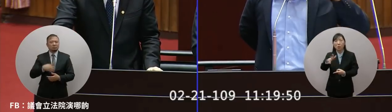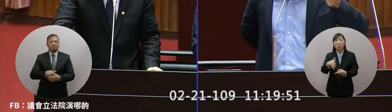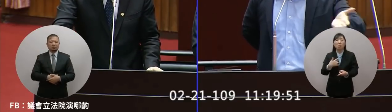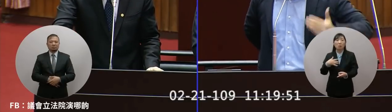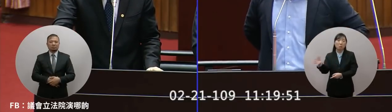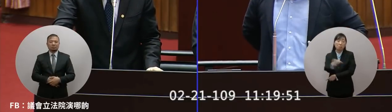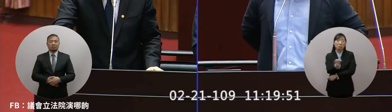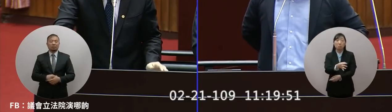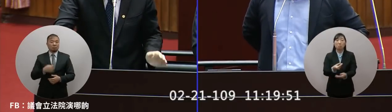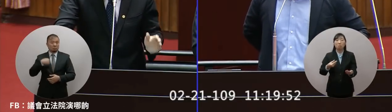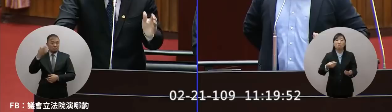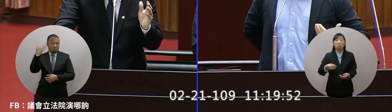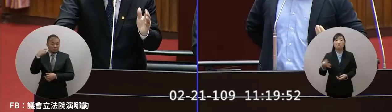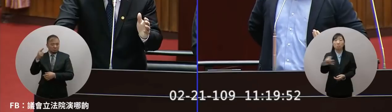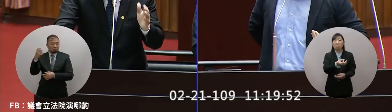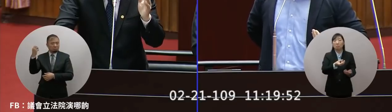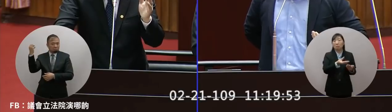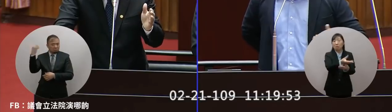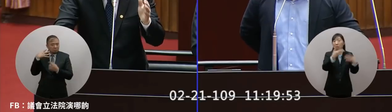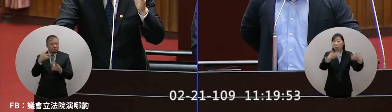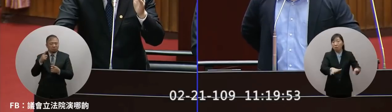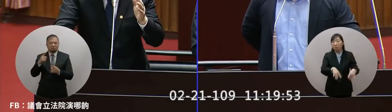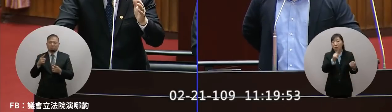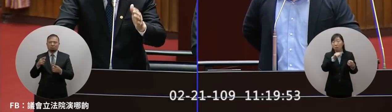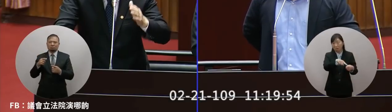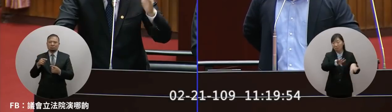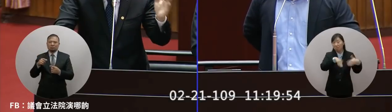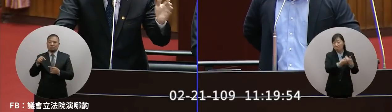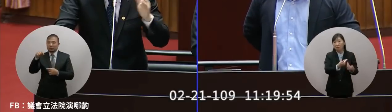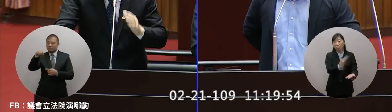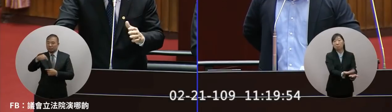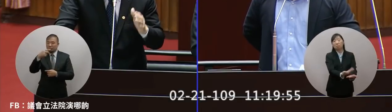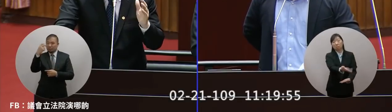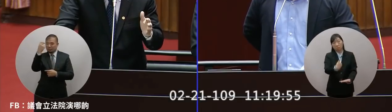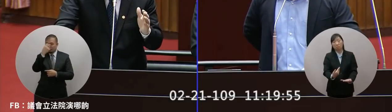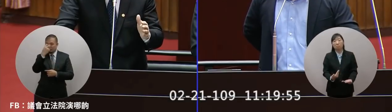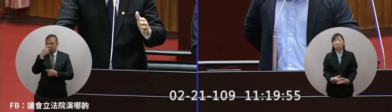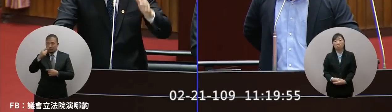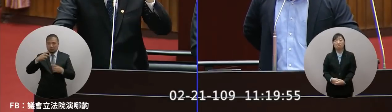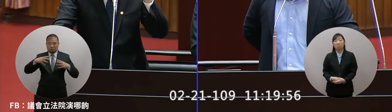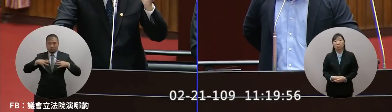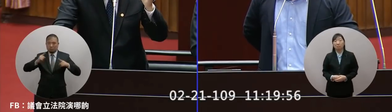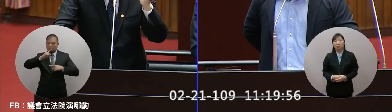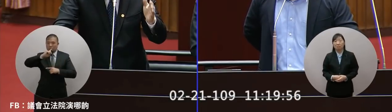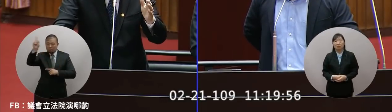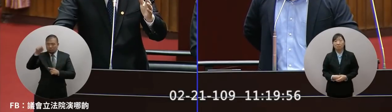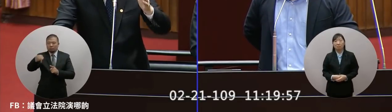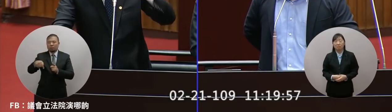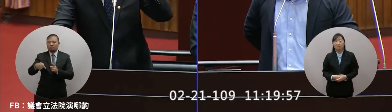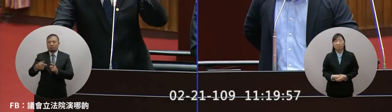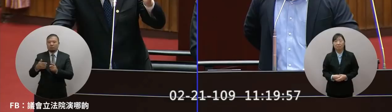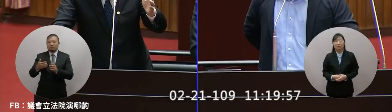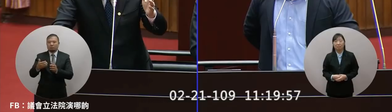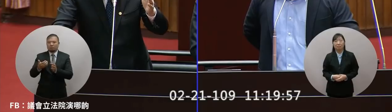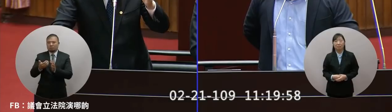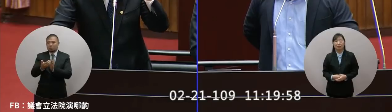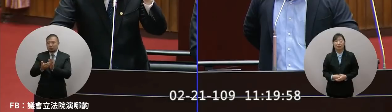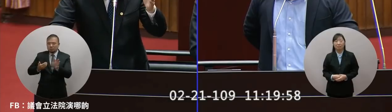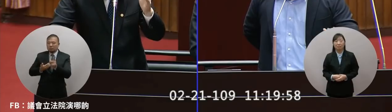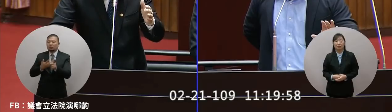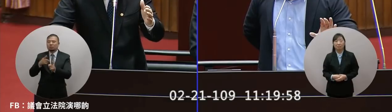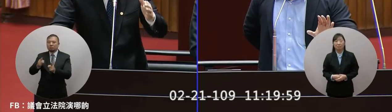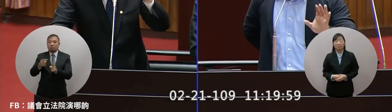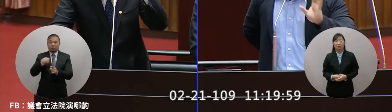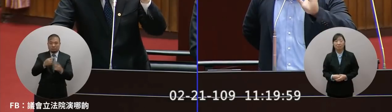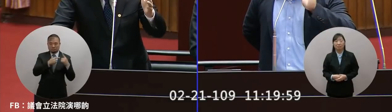么多钱，他还不去跟他要钱？ 我的了解不是在检察官起诉之后才做的，是在他们第一时间赶到现场，发